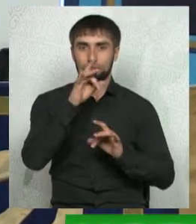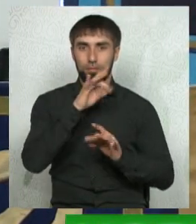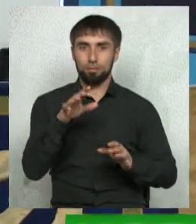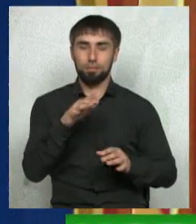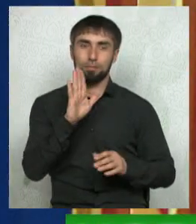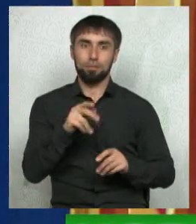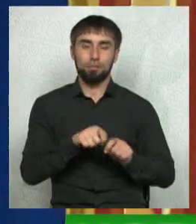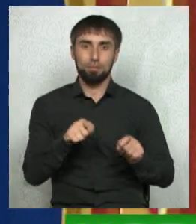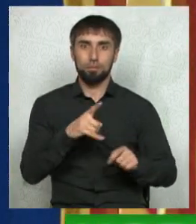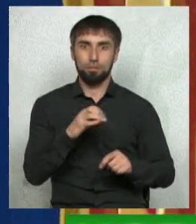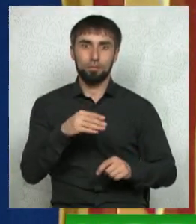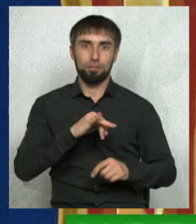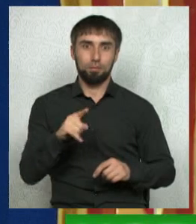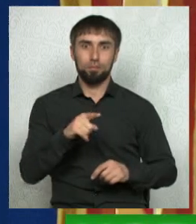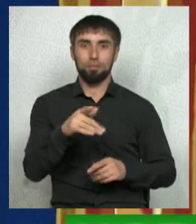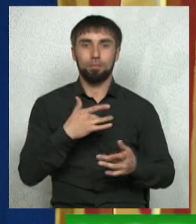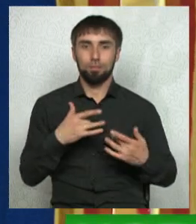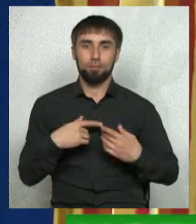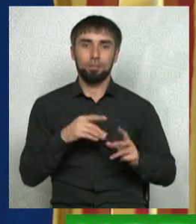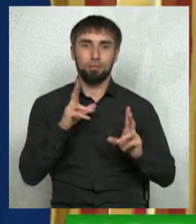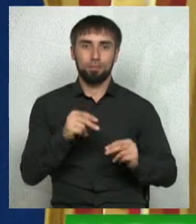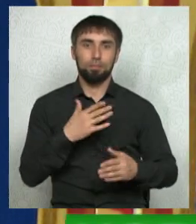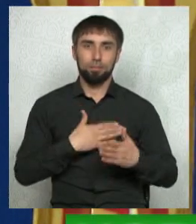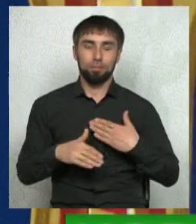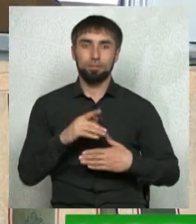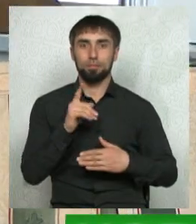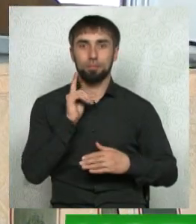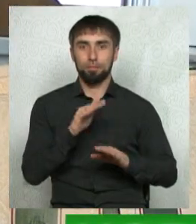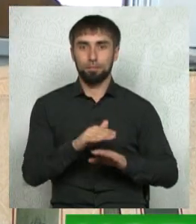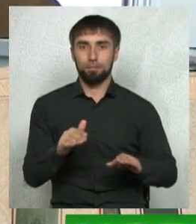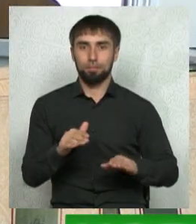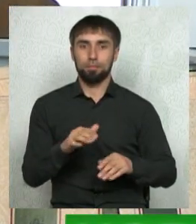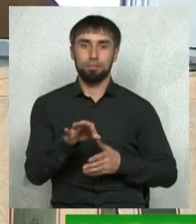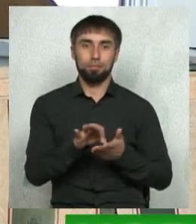К открытию здания ТЮЗа артисты обещают порадовать юных зрителей